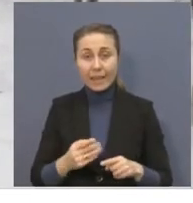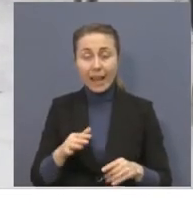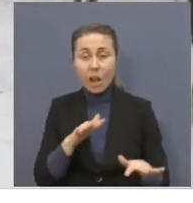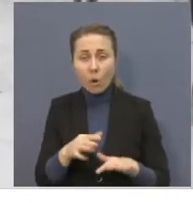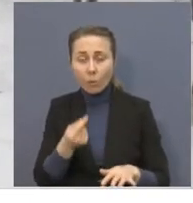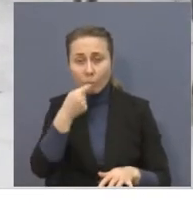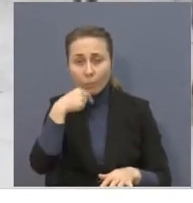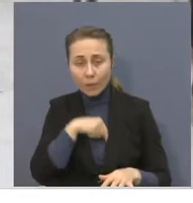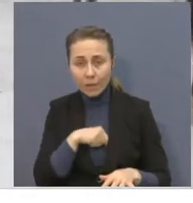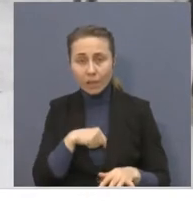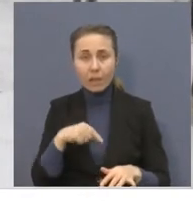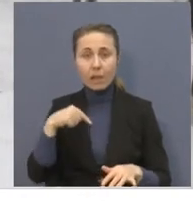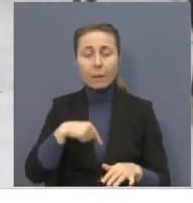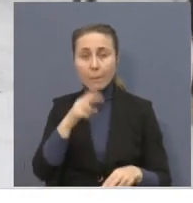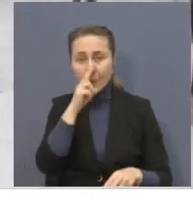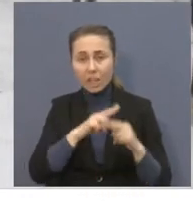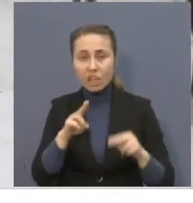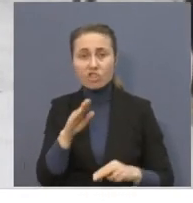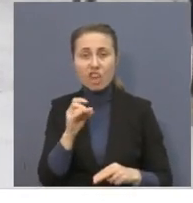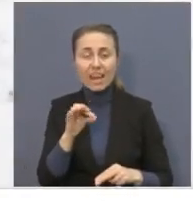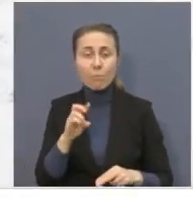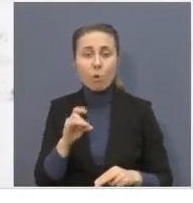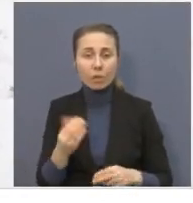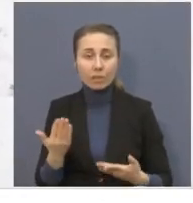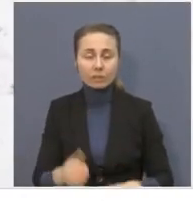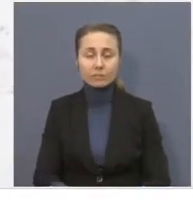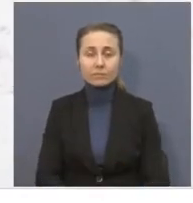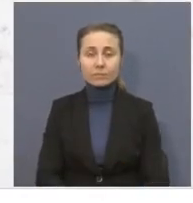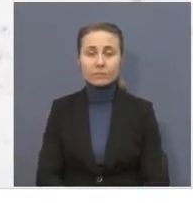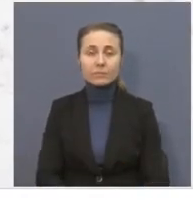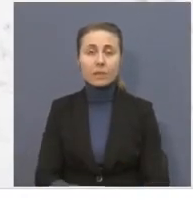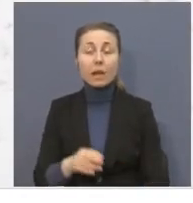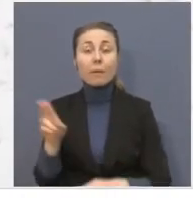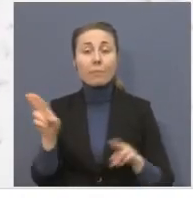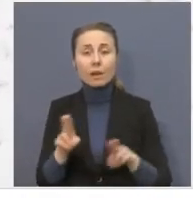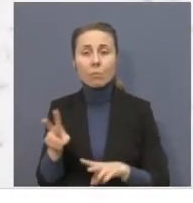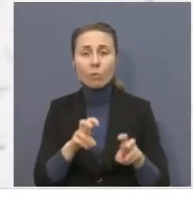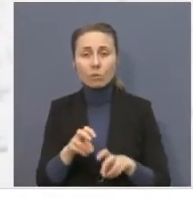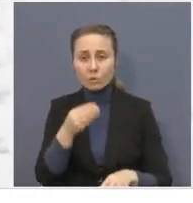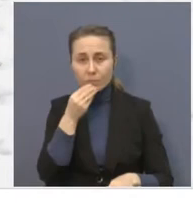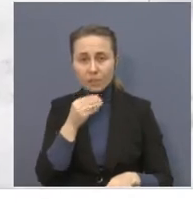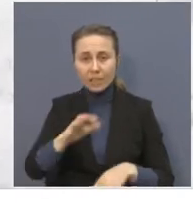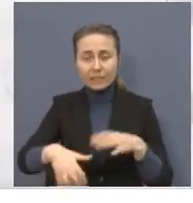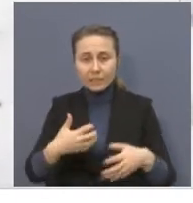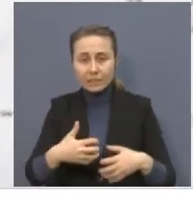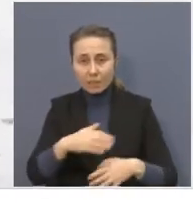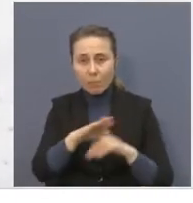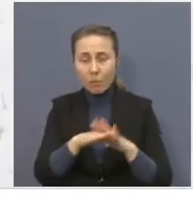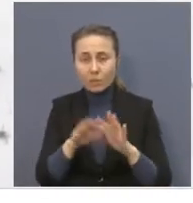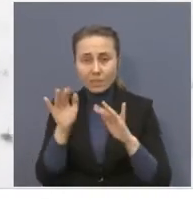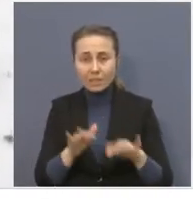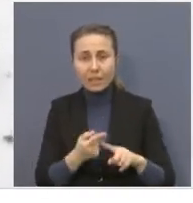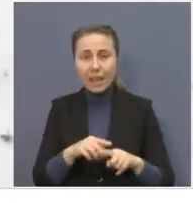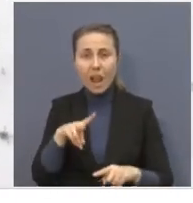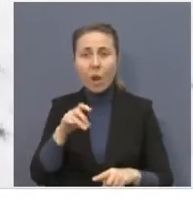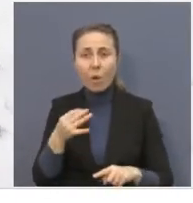льда, то возможна потеря жеребенка. Как правило, в поисках пищи лошади рыщут травы под снегом или под коркой